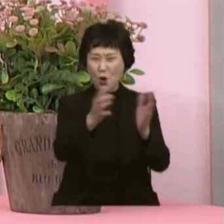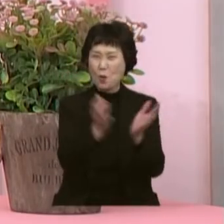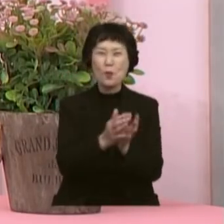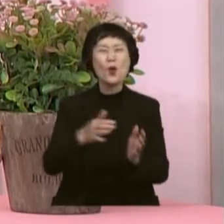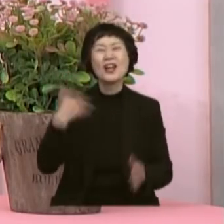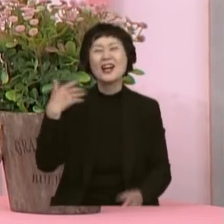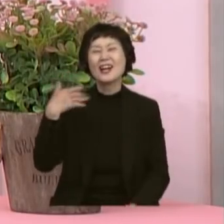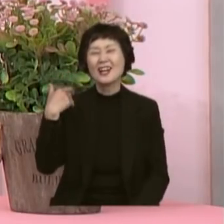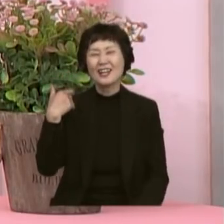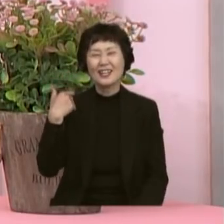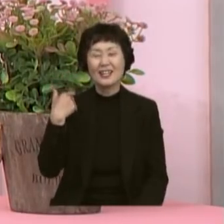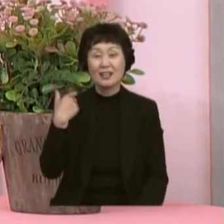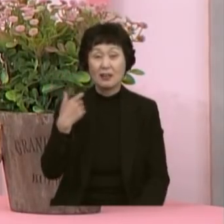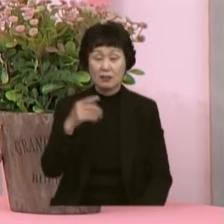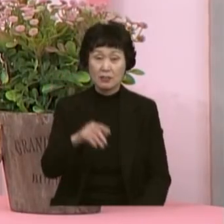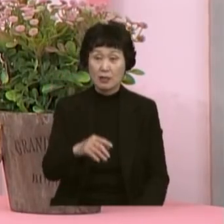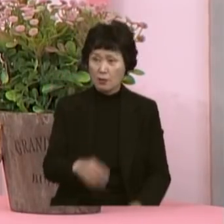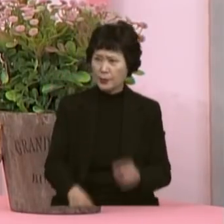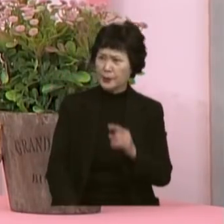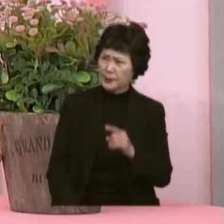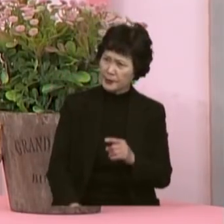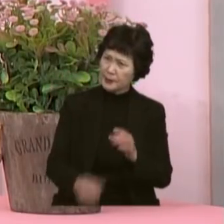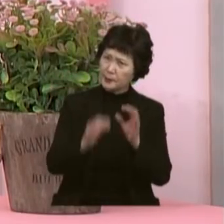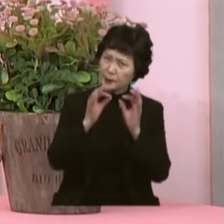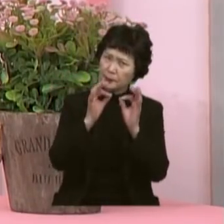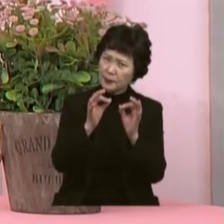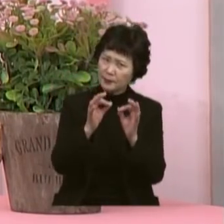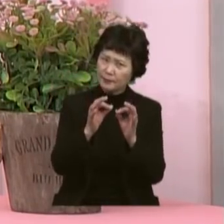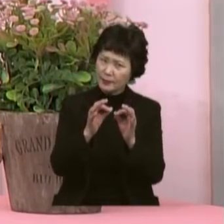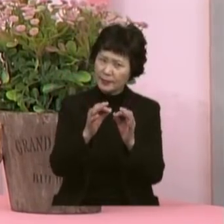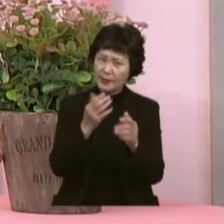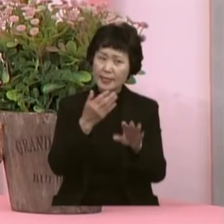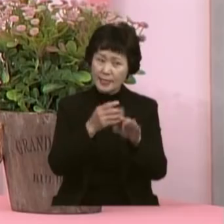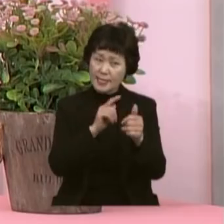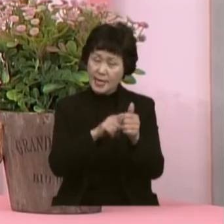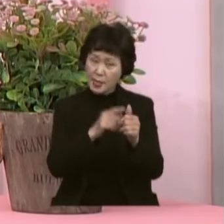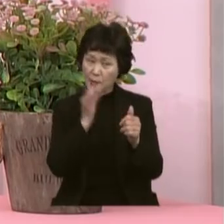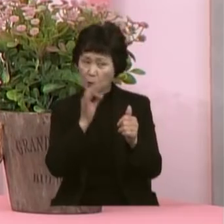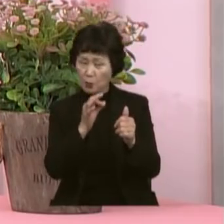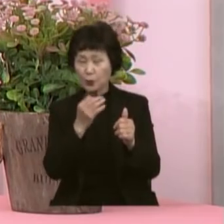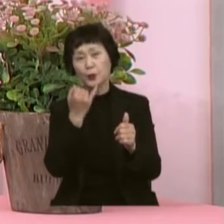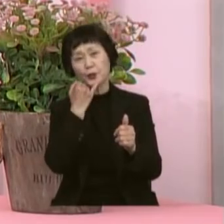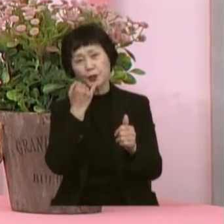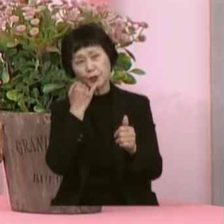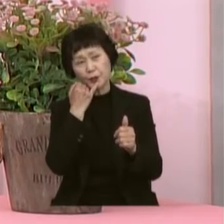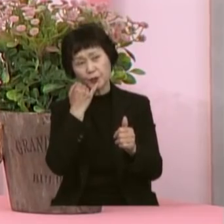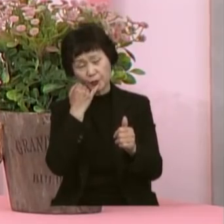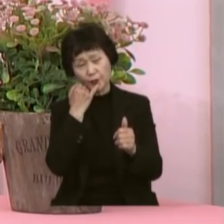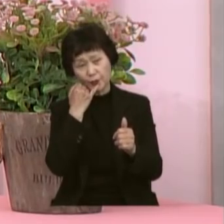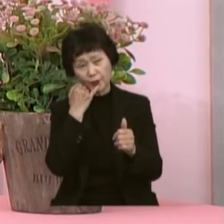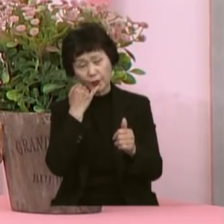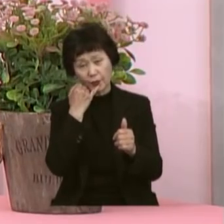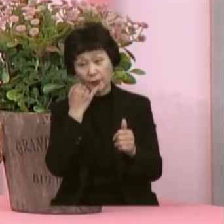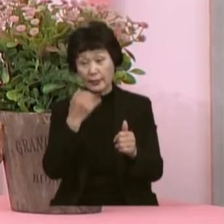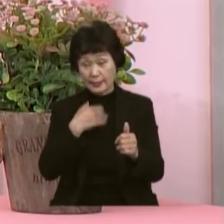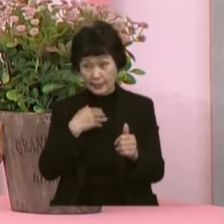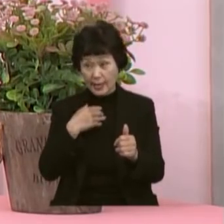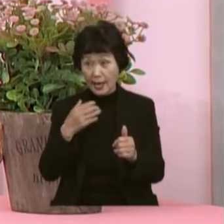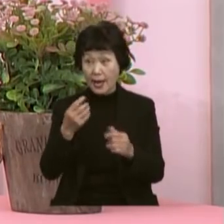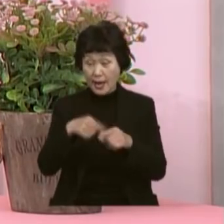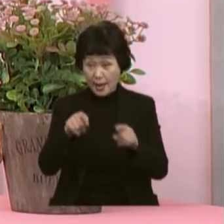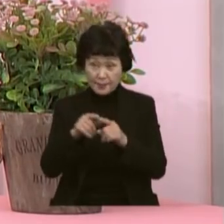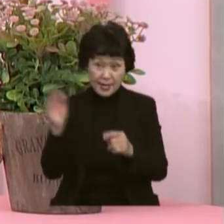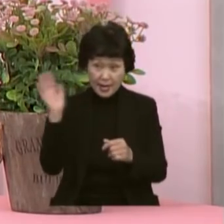근데 아이 뭐 근데 쟤를 봐서는 괜찮을 것 같은데. 근데 우연히 그렇게 나를 가자고 하는